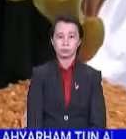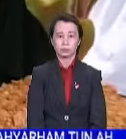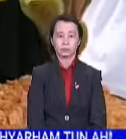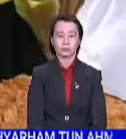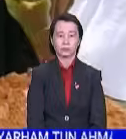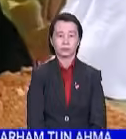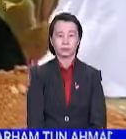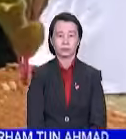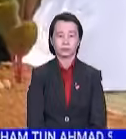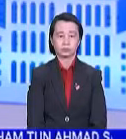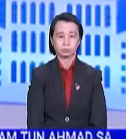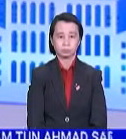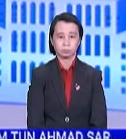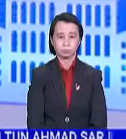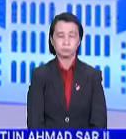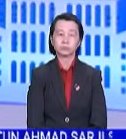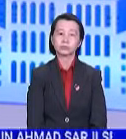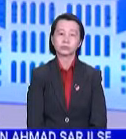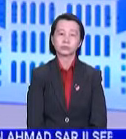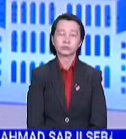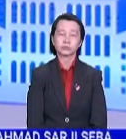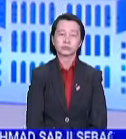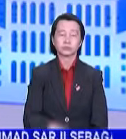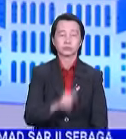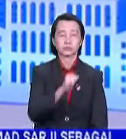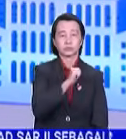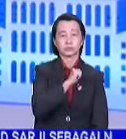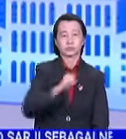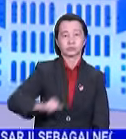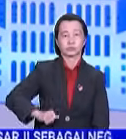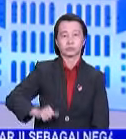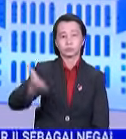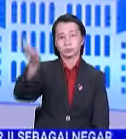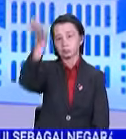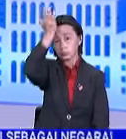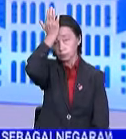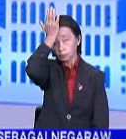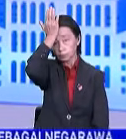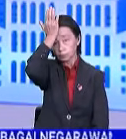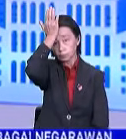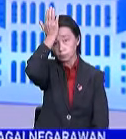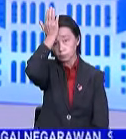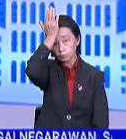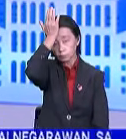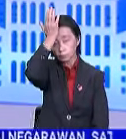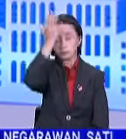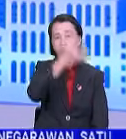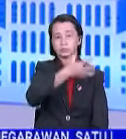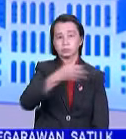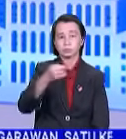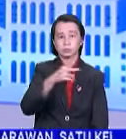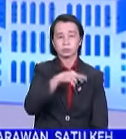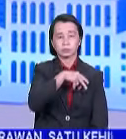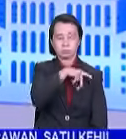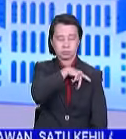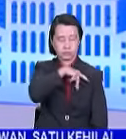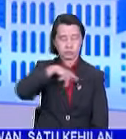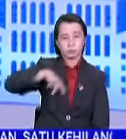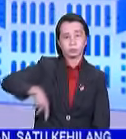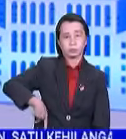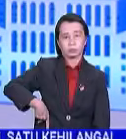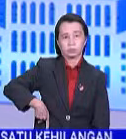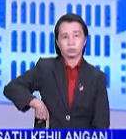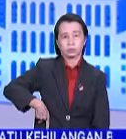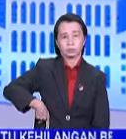hai hai Hai Yang dipertuan Agung Sultan Abdul hari ayat udinov shafabilla Syahdan wajah permaisuri